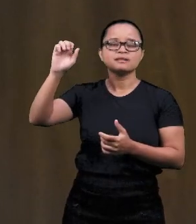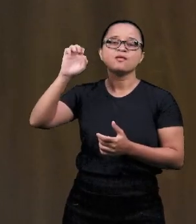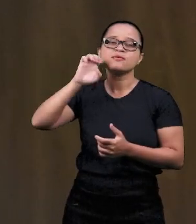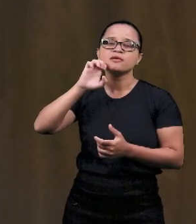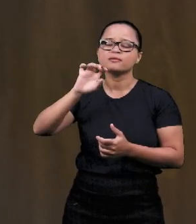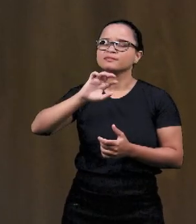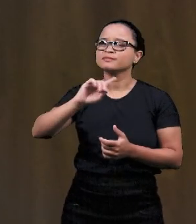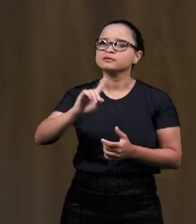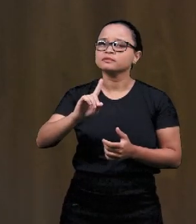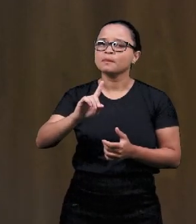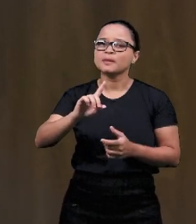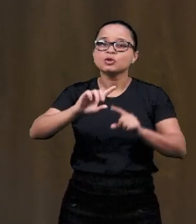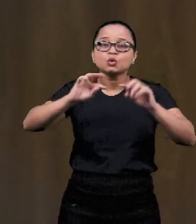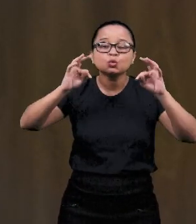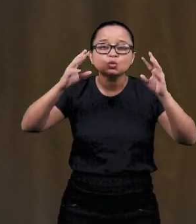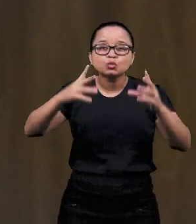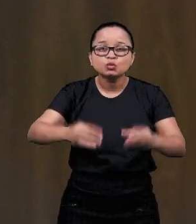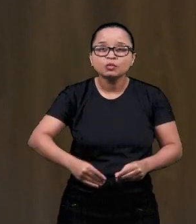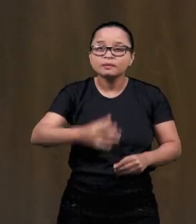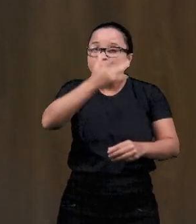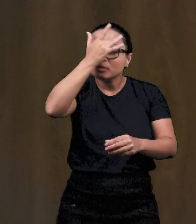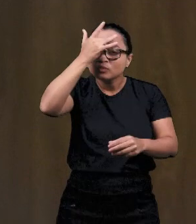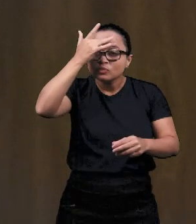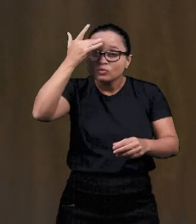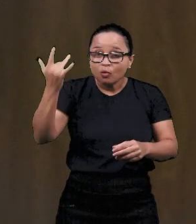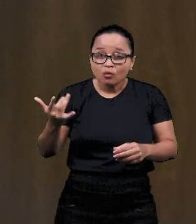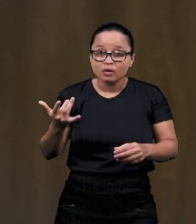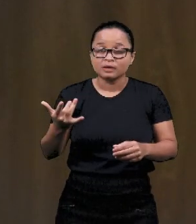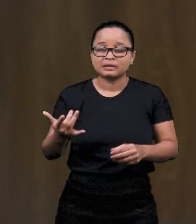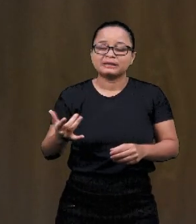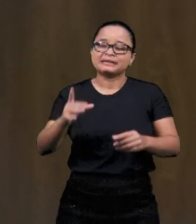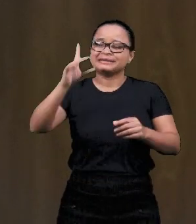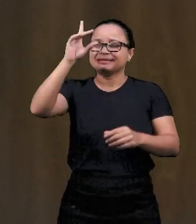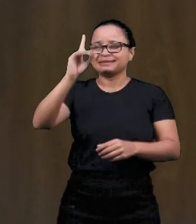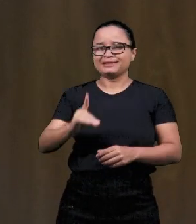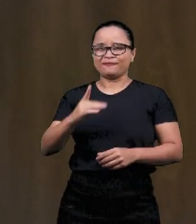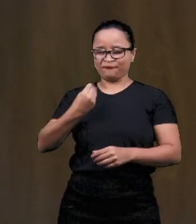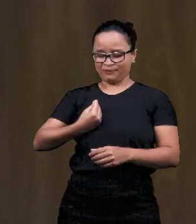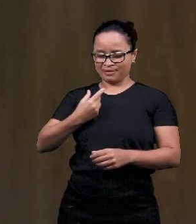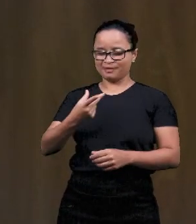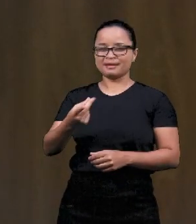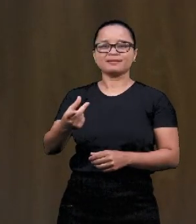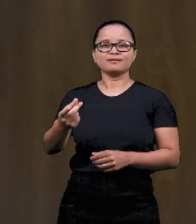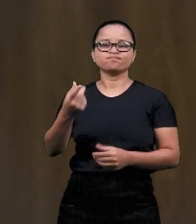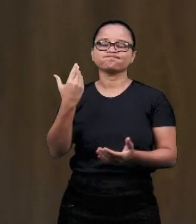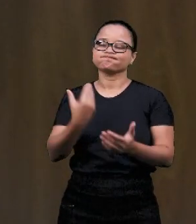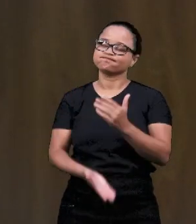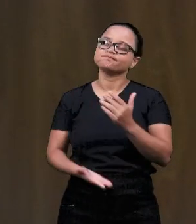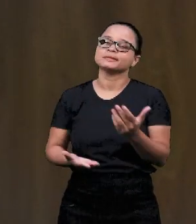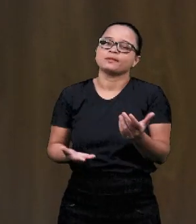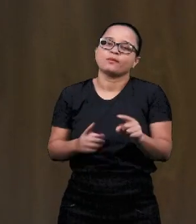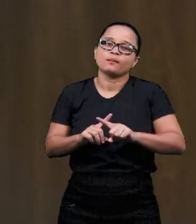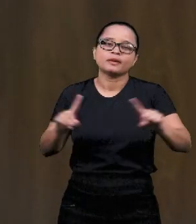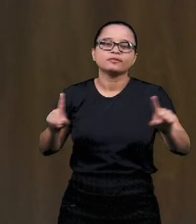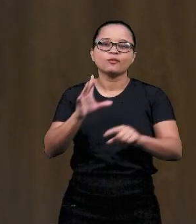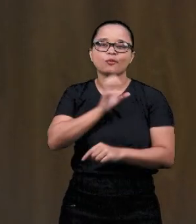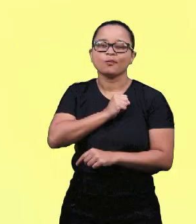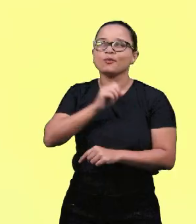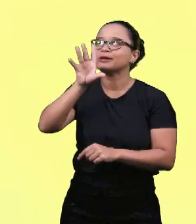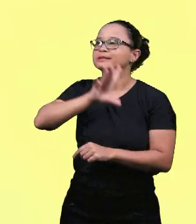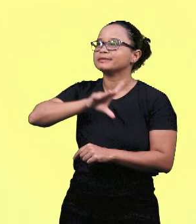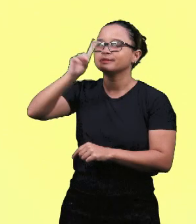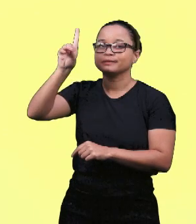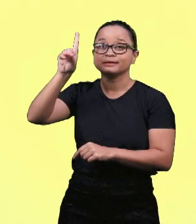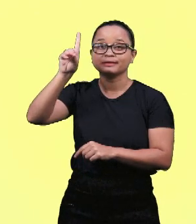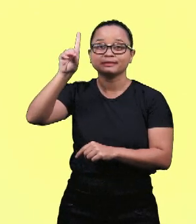hommes ont perdu le droit à la vie éternelle. Mais le grand amour de Dieu est venu à notre rencontre. Dieu a préparé